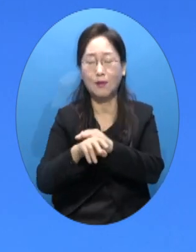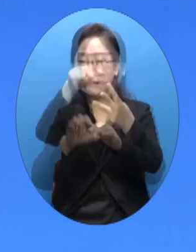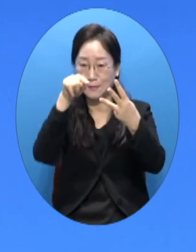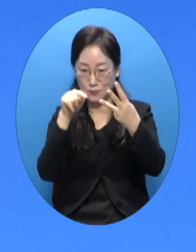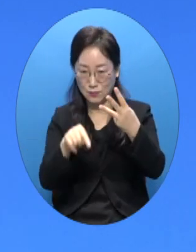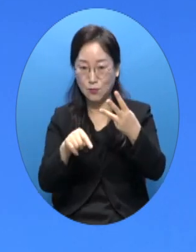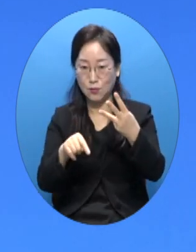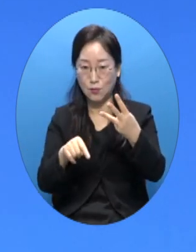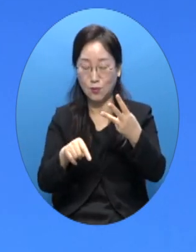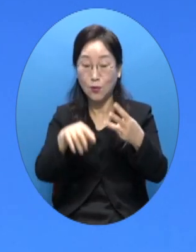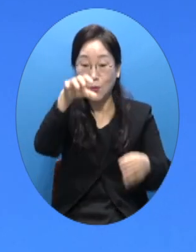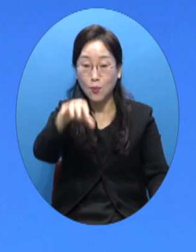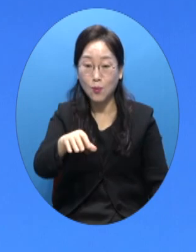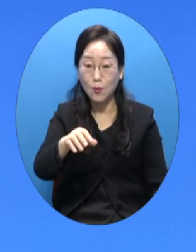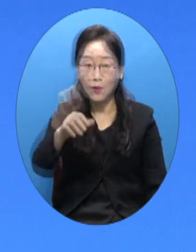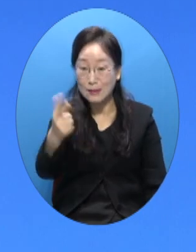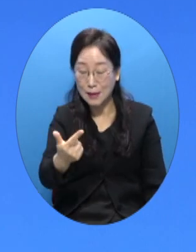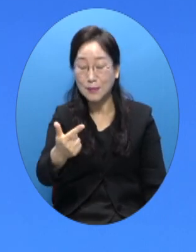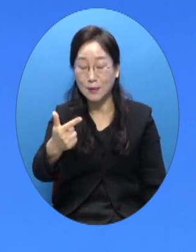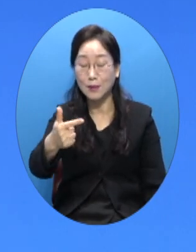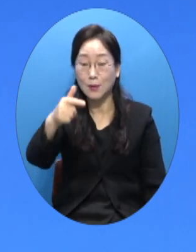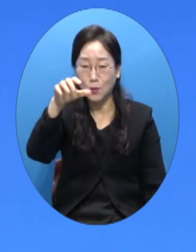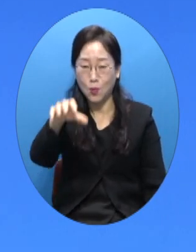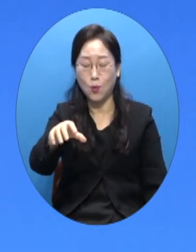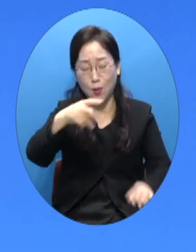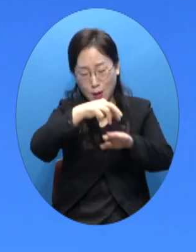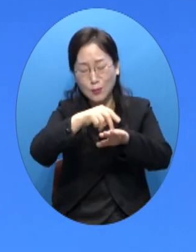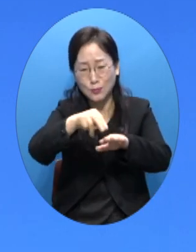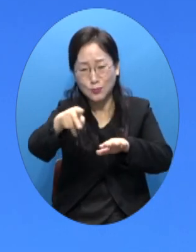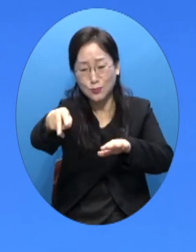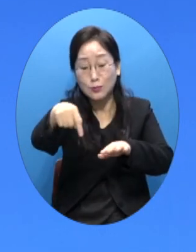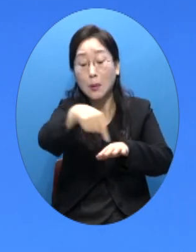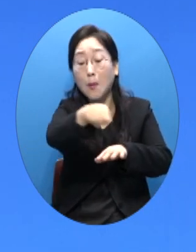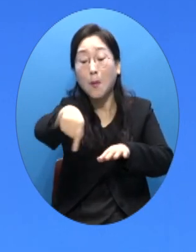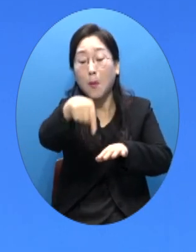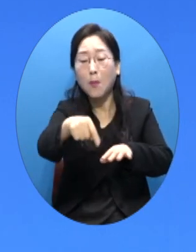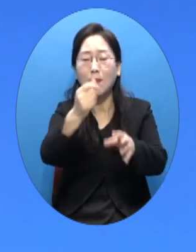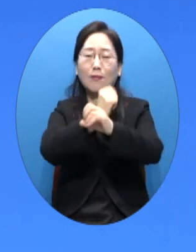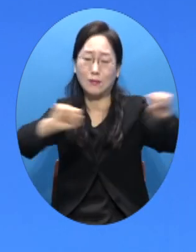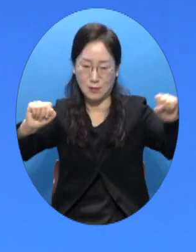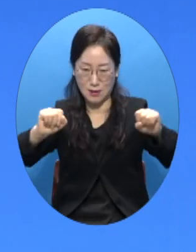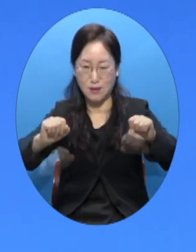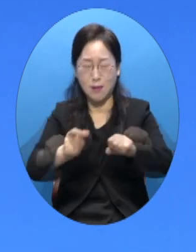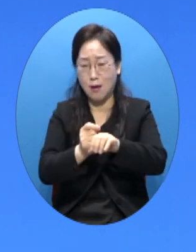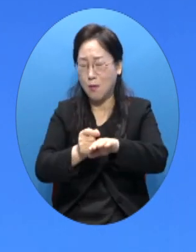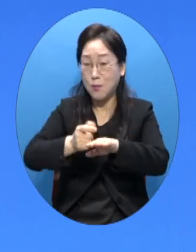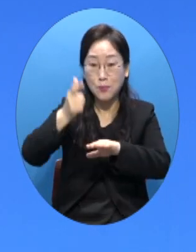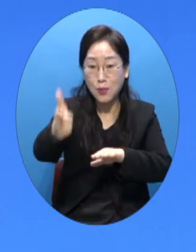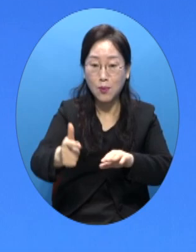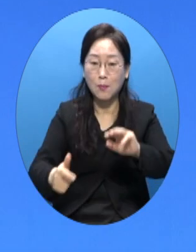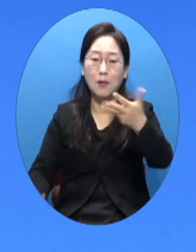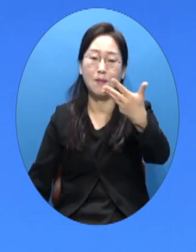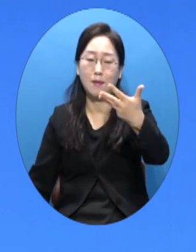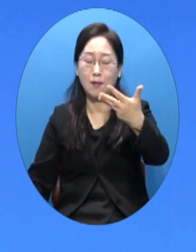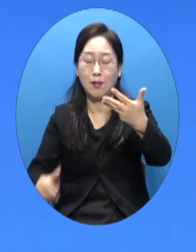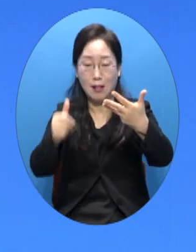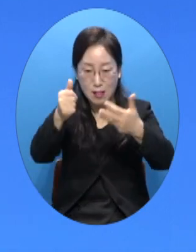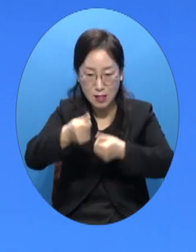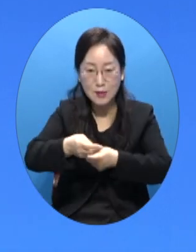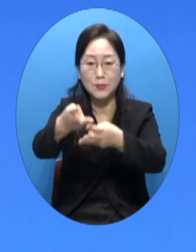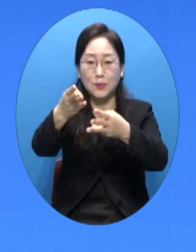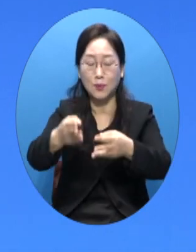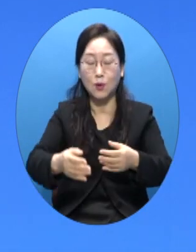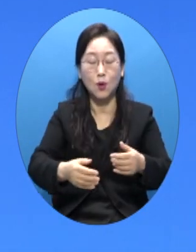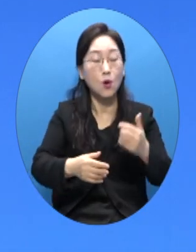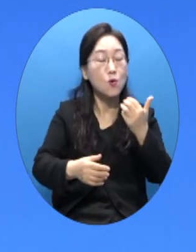있는 바다 나람 하란 적으로 가는데 그 길이 광야길 있니다 그 거리가 무려 800km